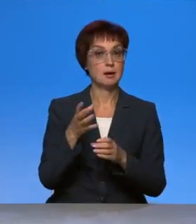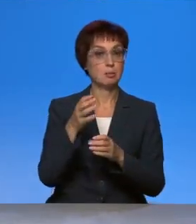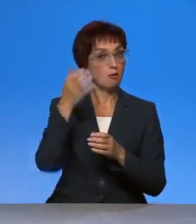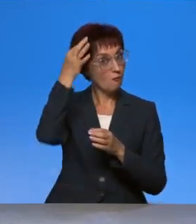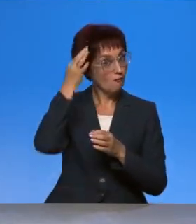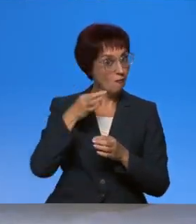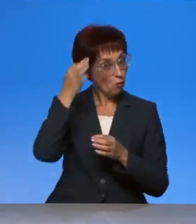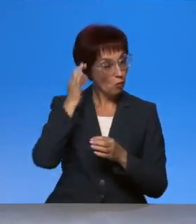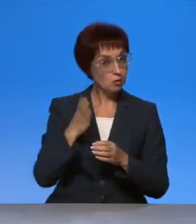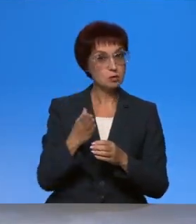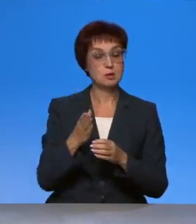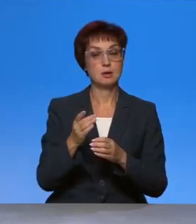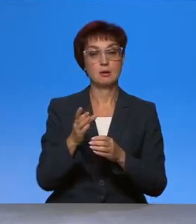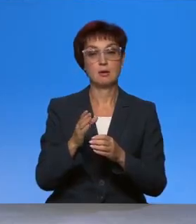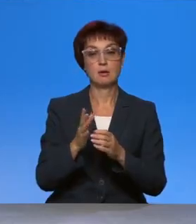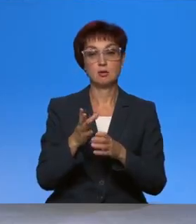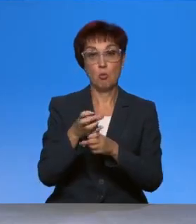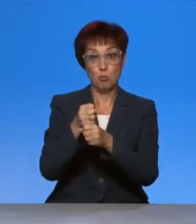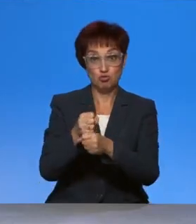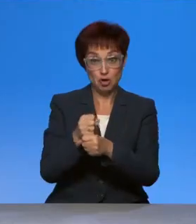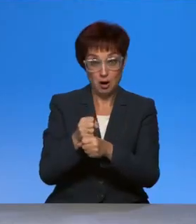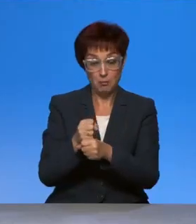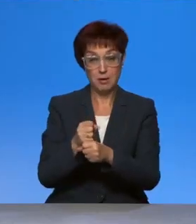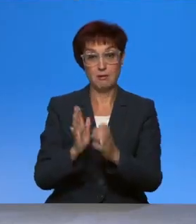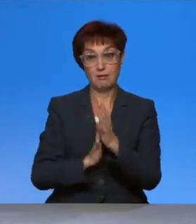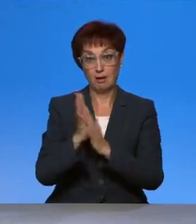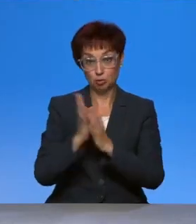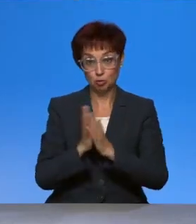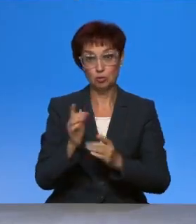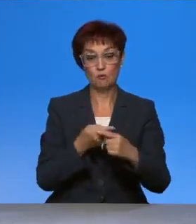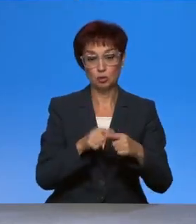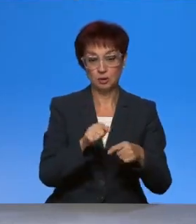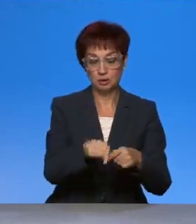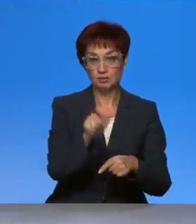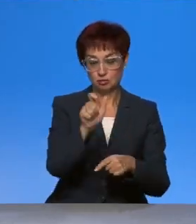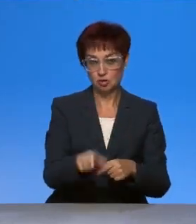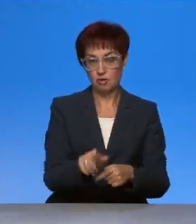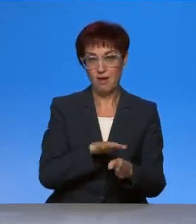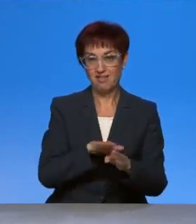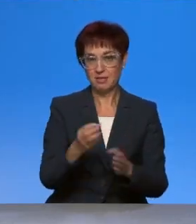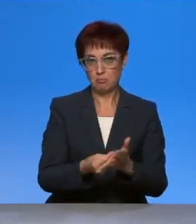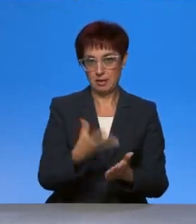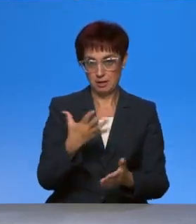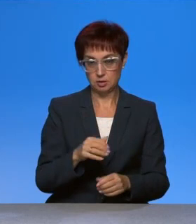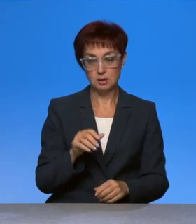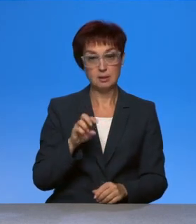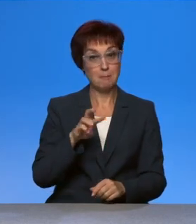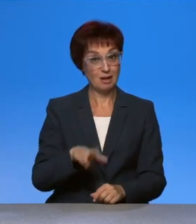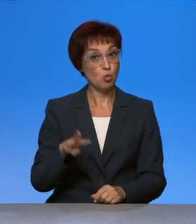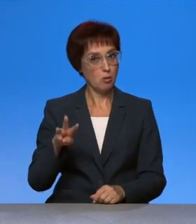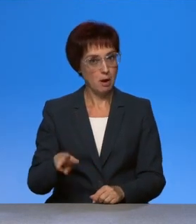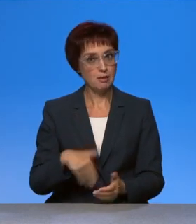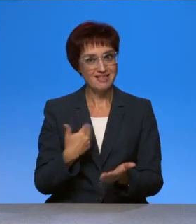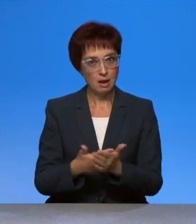пучкообразных волос у них просто не существует. Но люди того времени абсолютно